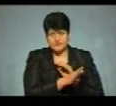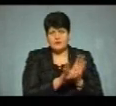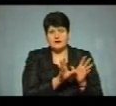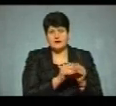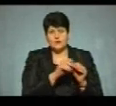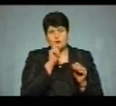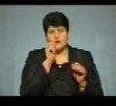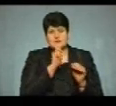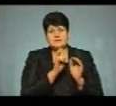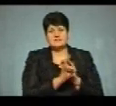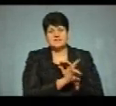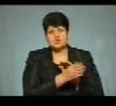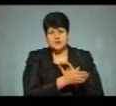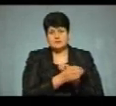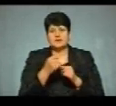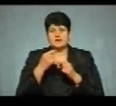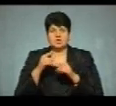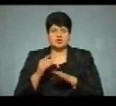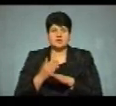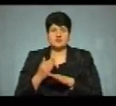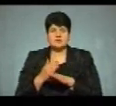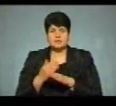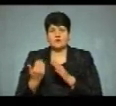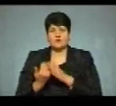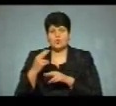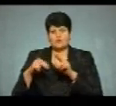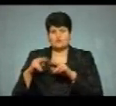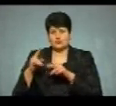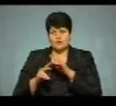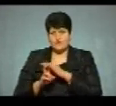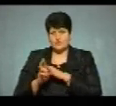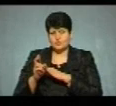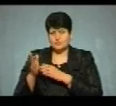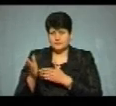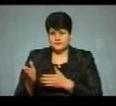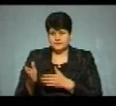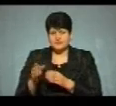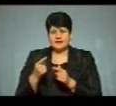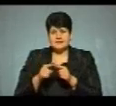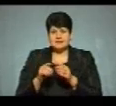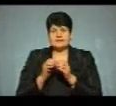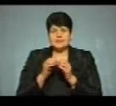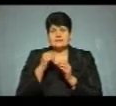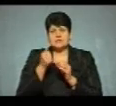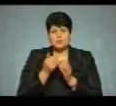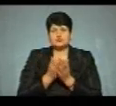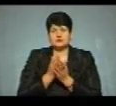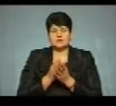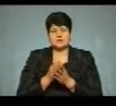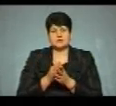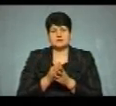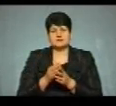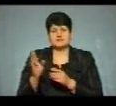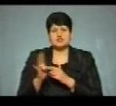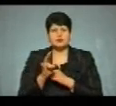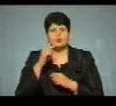з українським священником, інша частина в новозбудованому храмі оцих 10 років служила з священником російської